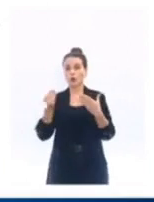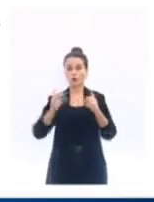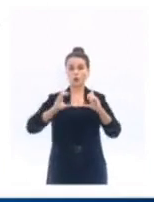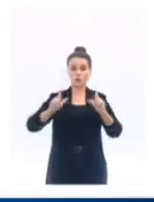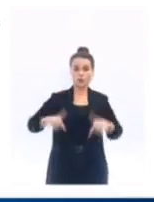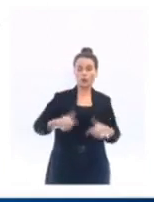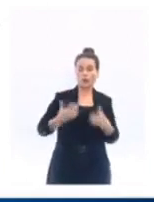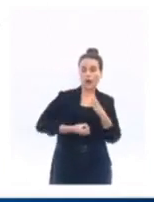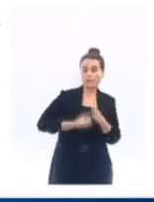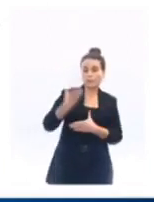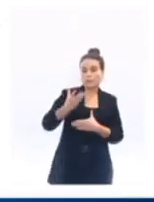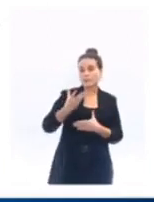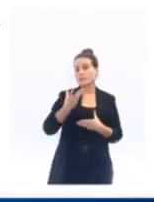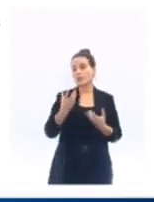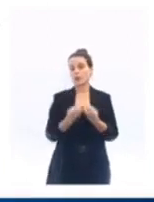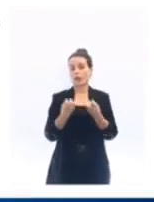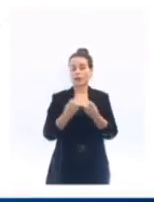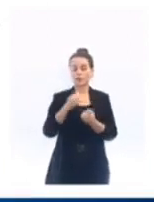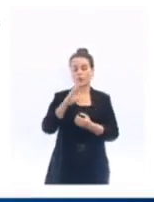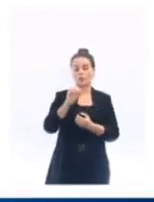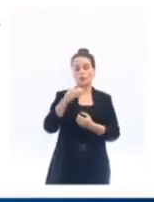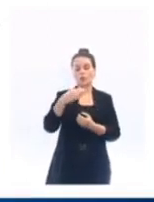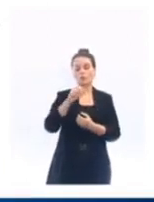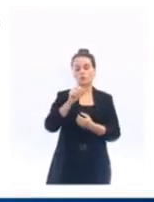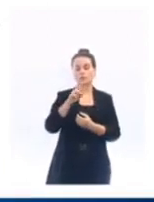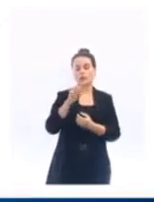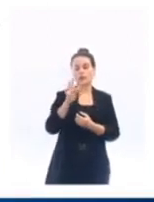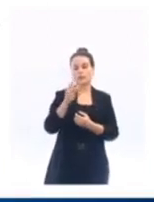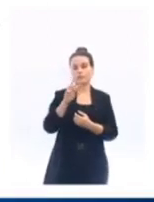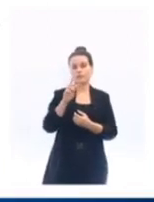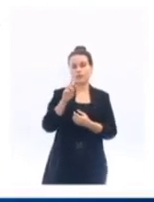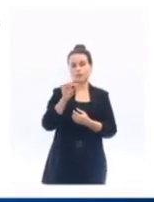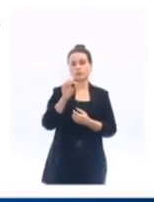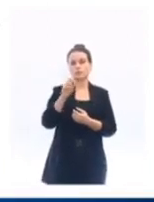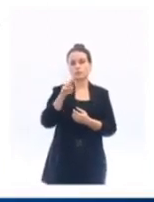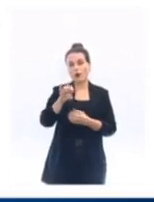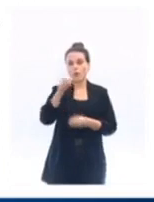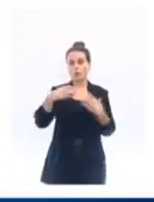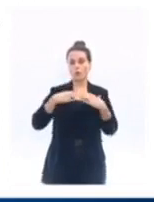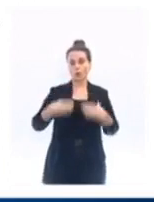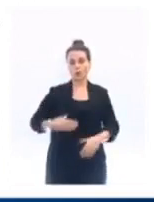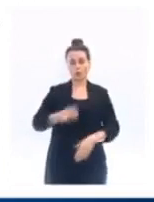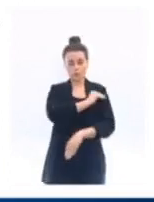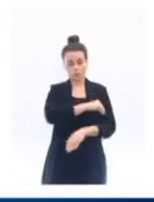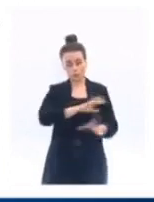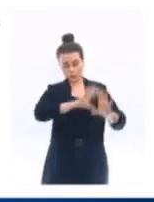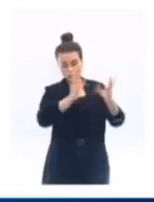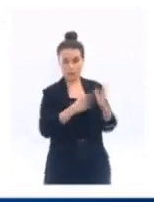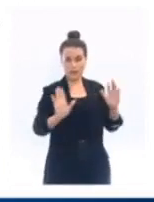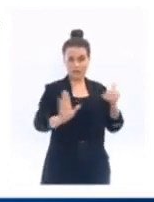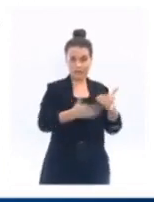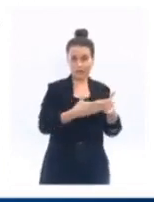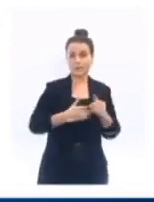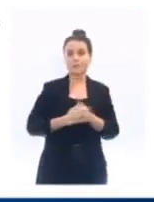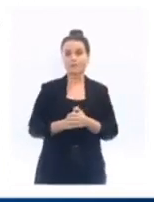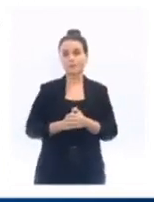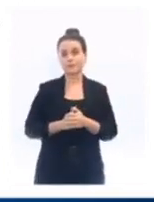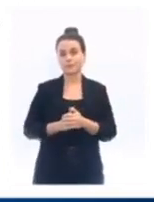sport, sont fermés. Les hôtels, qui peuvent garder une petite activité pour les